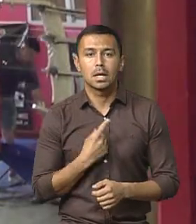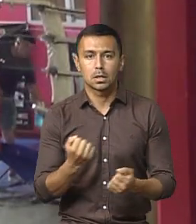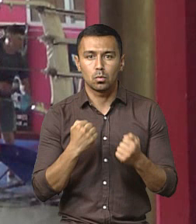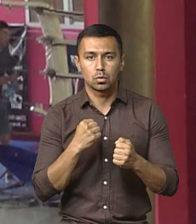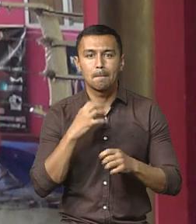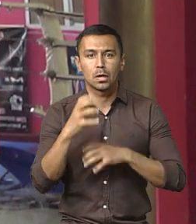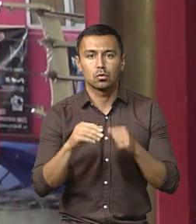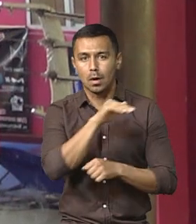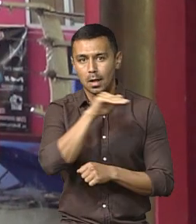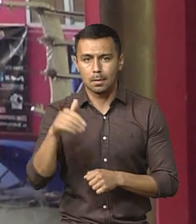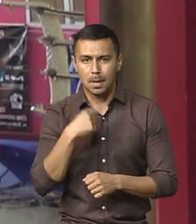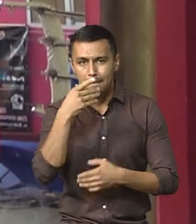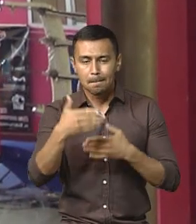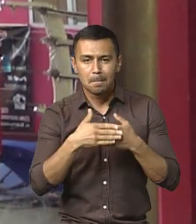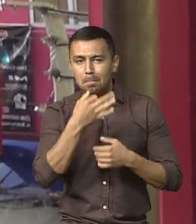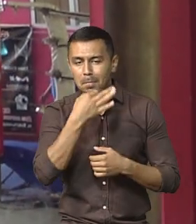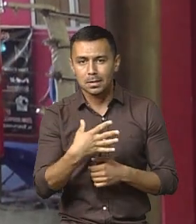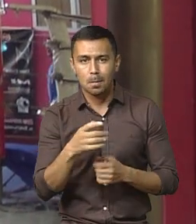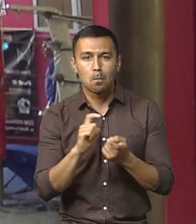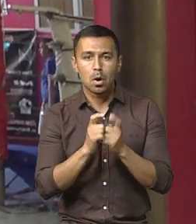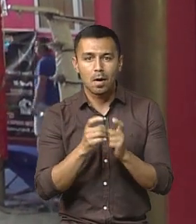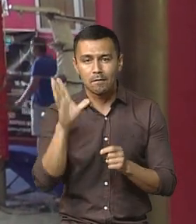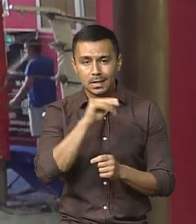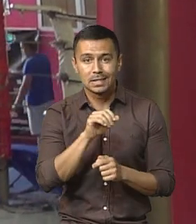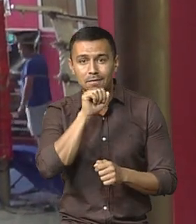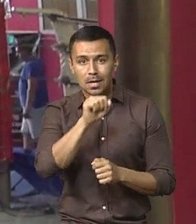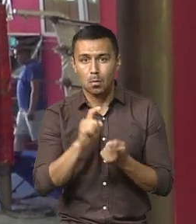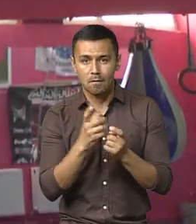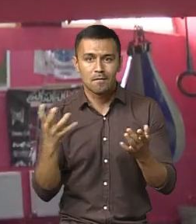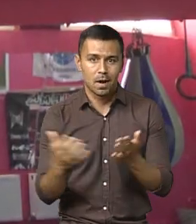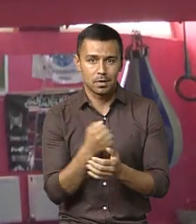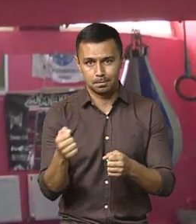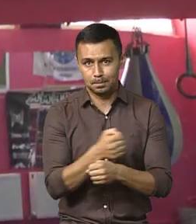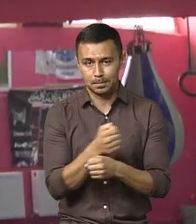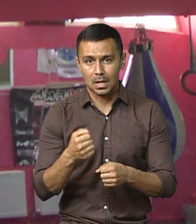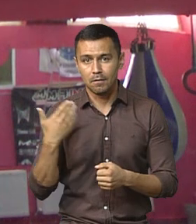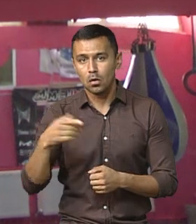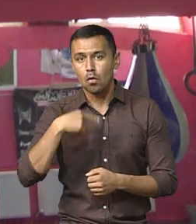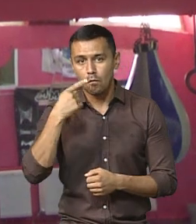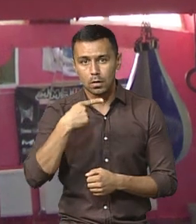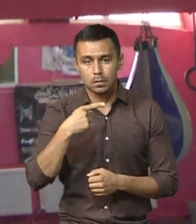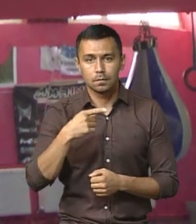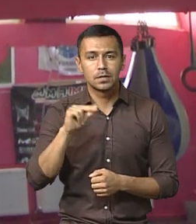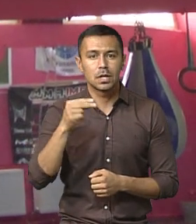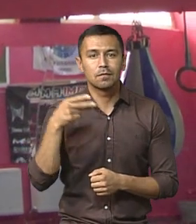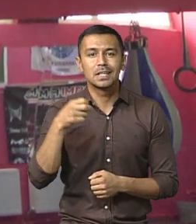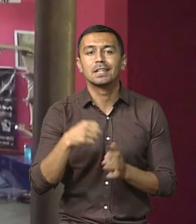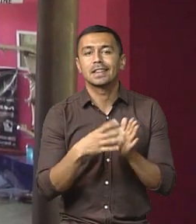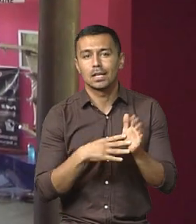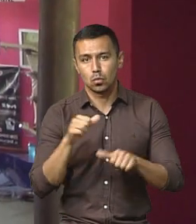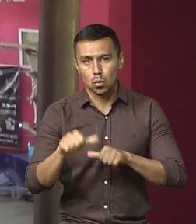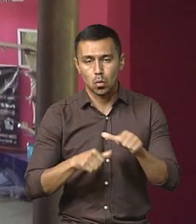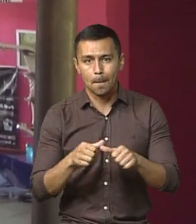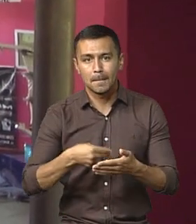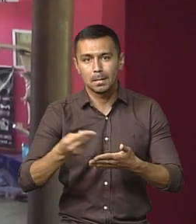класу. Мені ближче до душі боротьба і вдається завдяки боротьбі вигравати сутички. За словами Миколи Мартинюка, у червні 2019